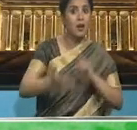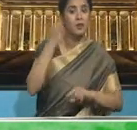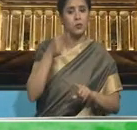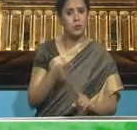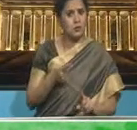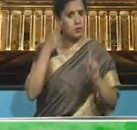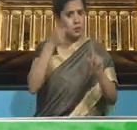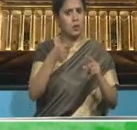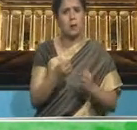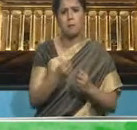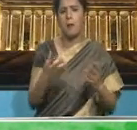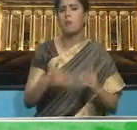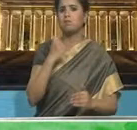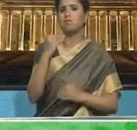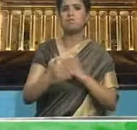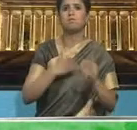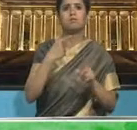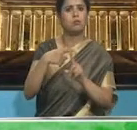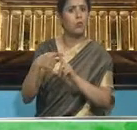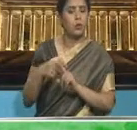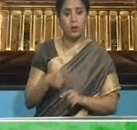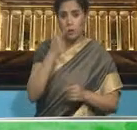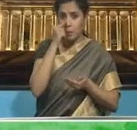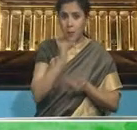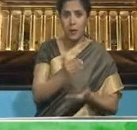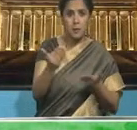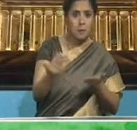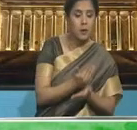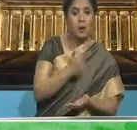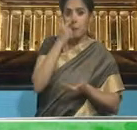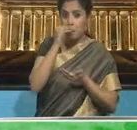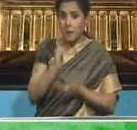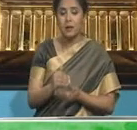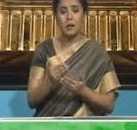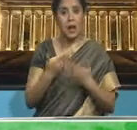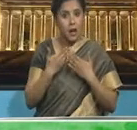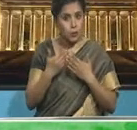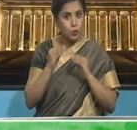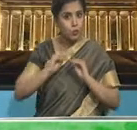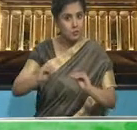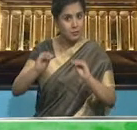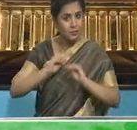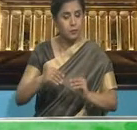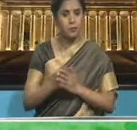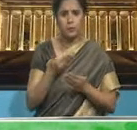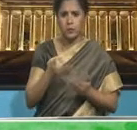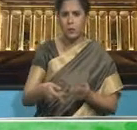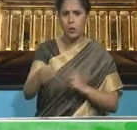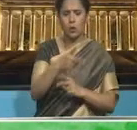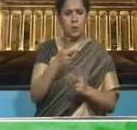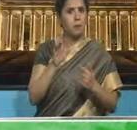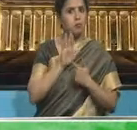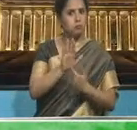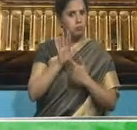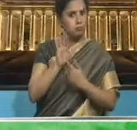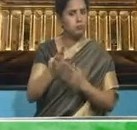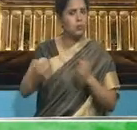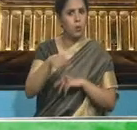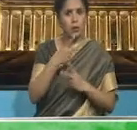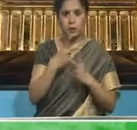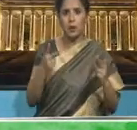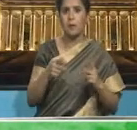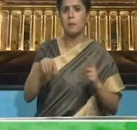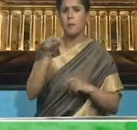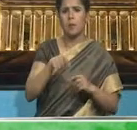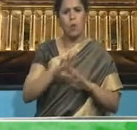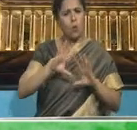में काफ़ी प्रगति की है। बेटी बचाओ बेटी पढ़ाओ अभियान में लोगों की भागीदारी के बल पर